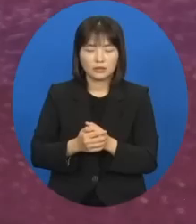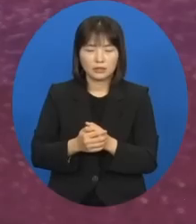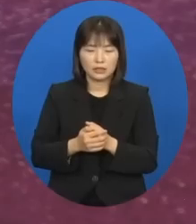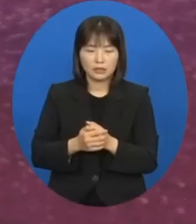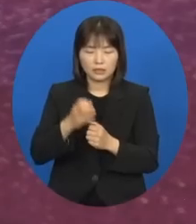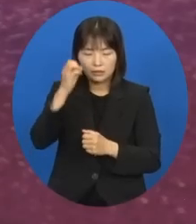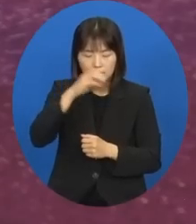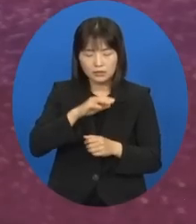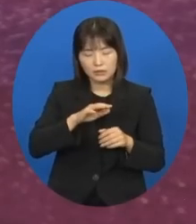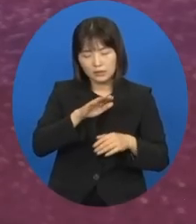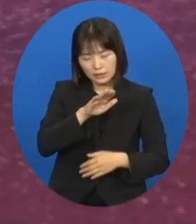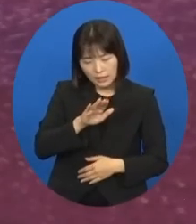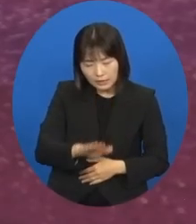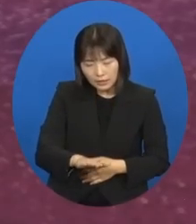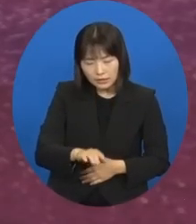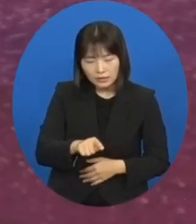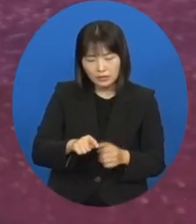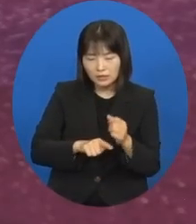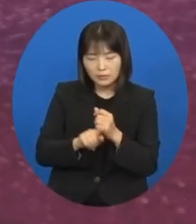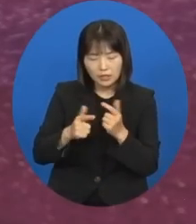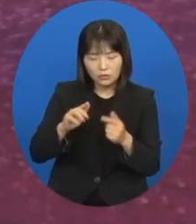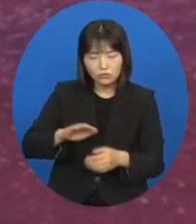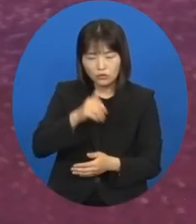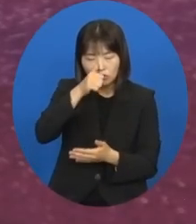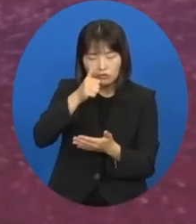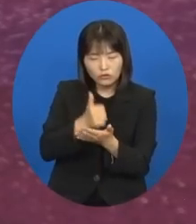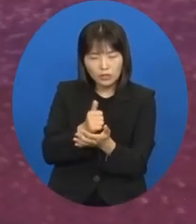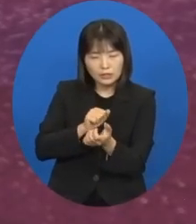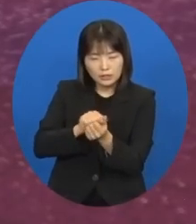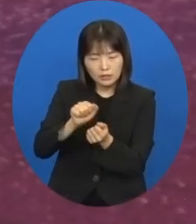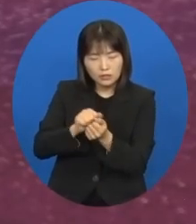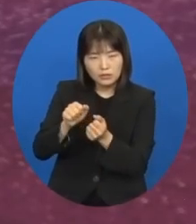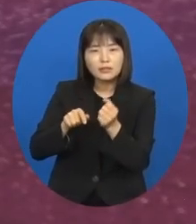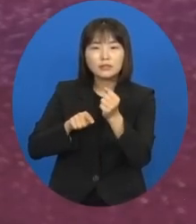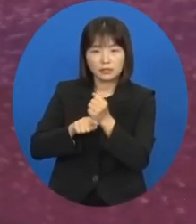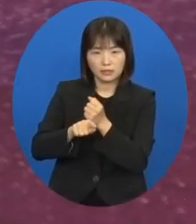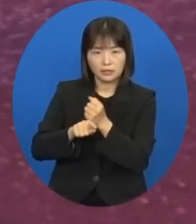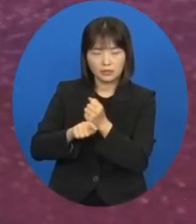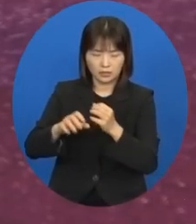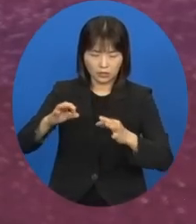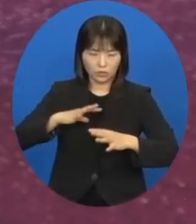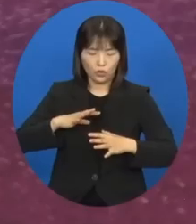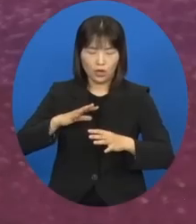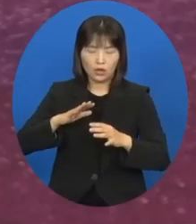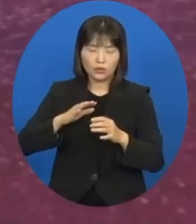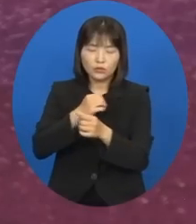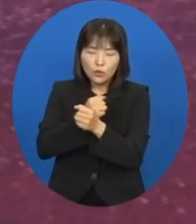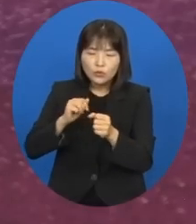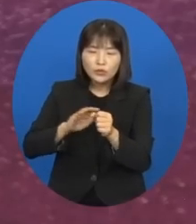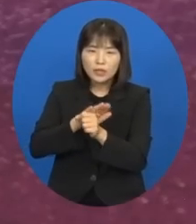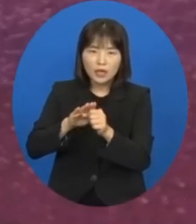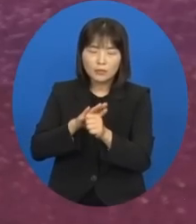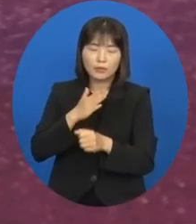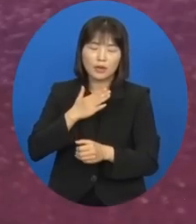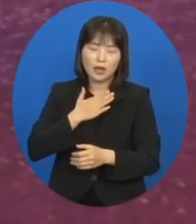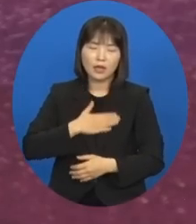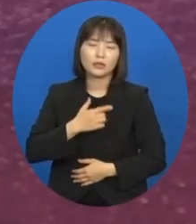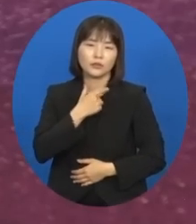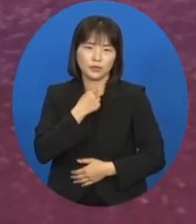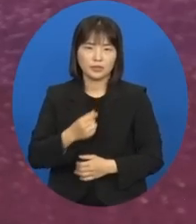의미가 아니라 우리의 죄를 씻으신 의미를 그리 놀라우신 용서와 사랑임을 알게 하시기를